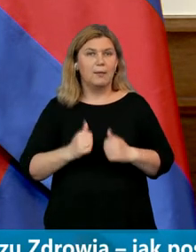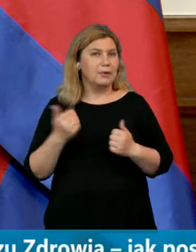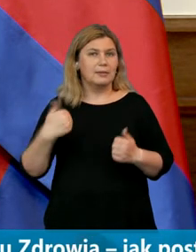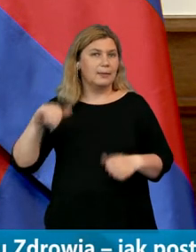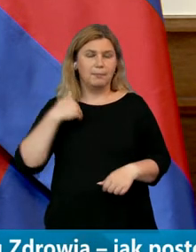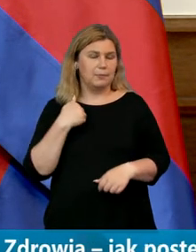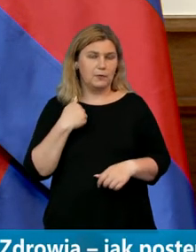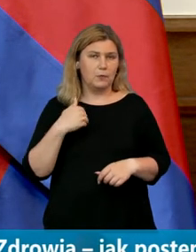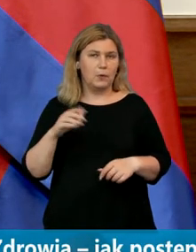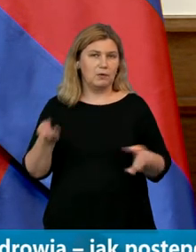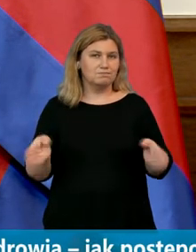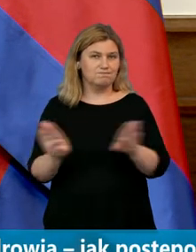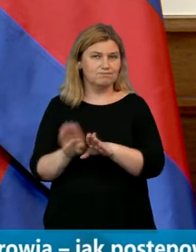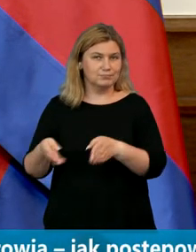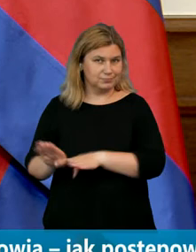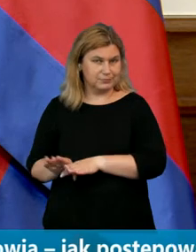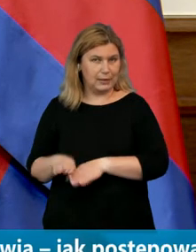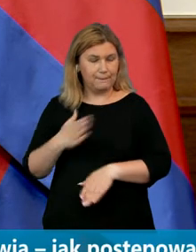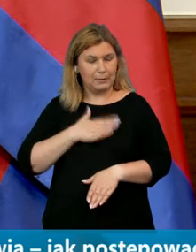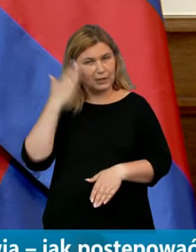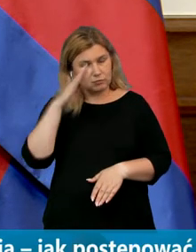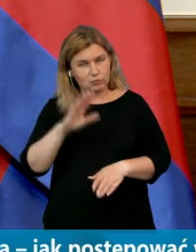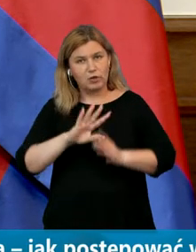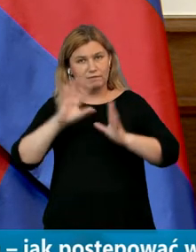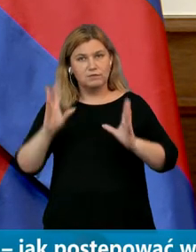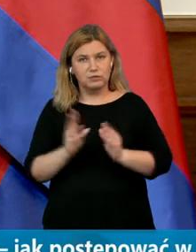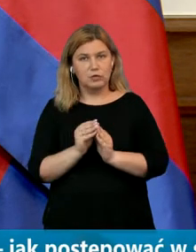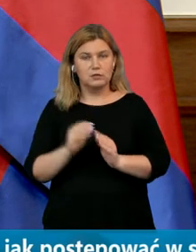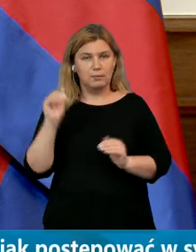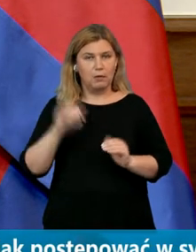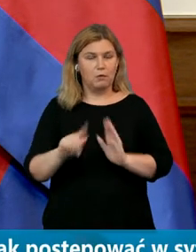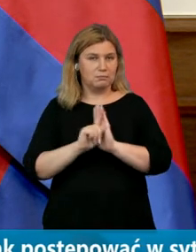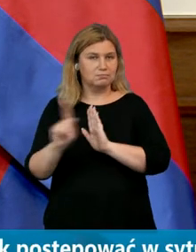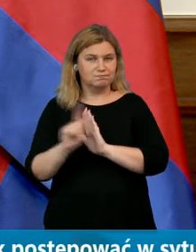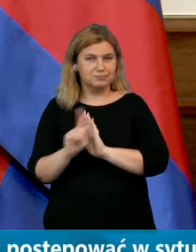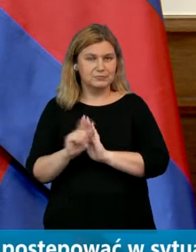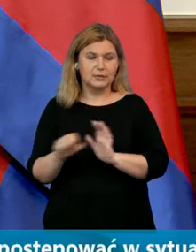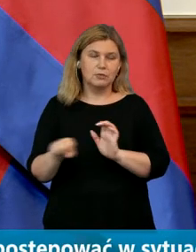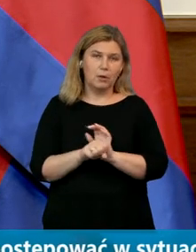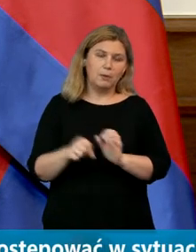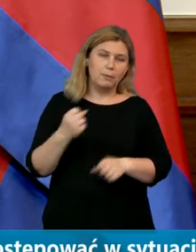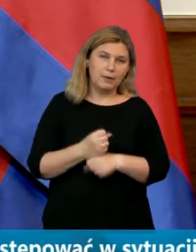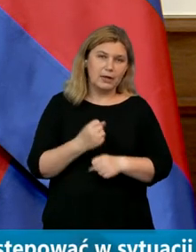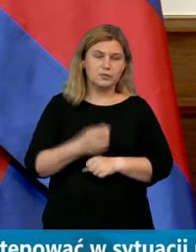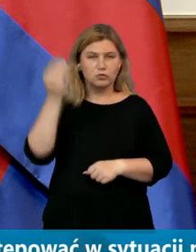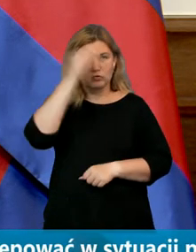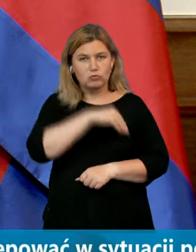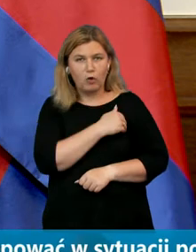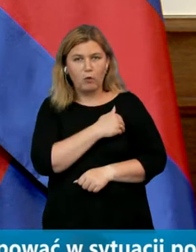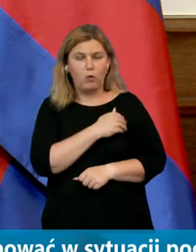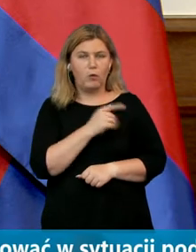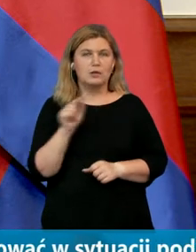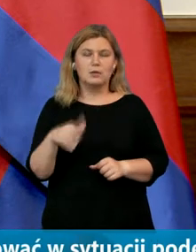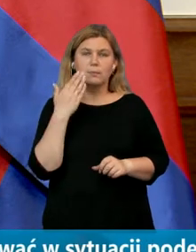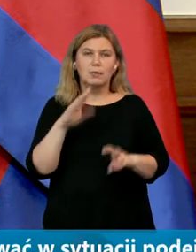lockdownu. Mam nadzieję, że unikniemy, że wszyscy będą mogli chodzić do pracy, młodzież i dzieci do szkół. To jest bardzo